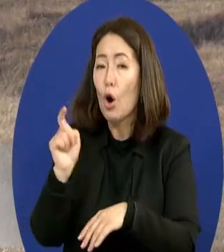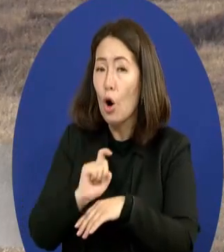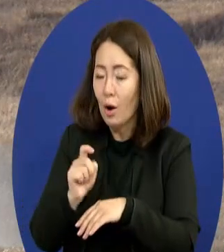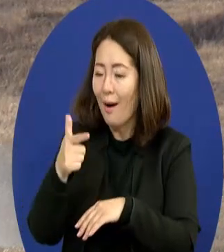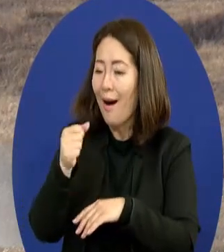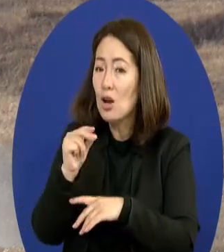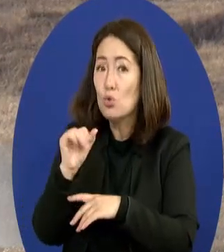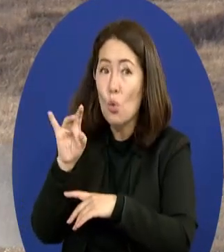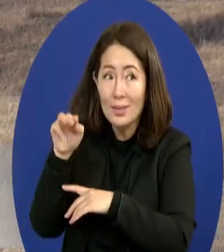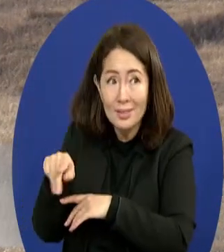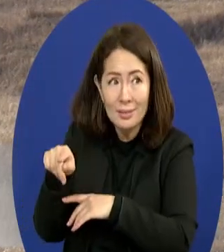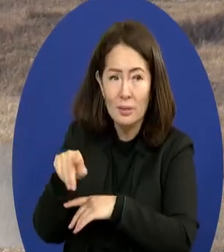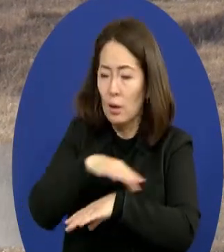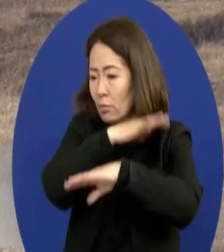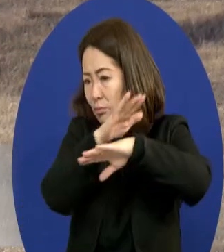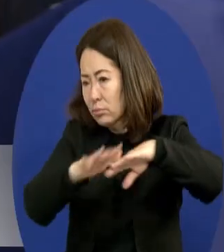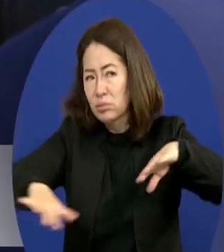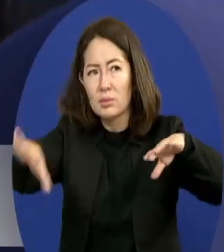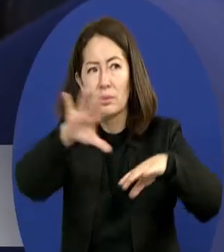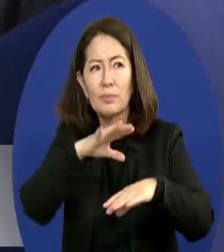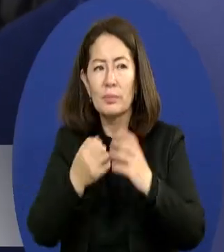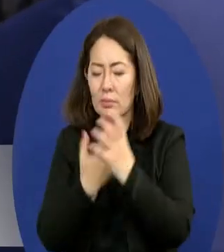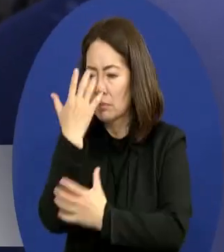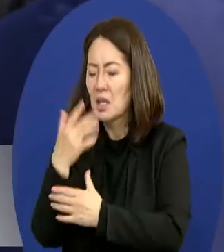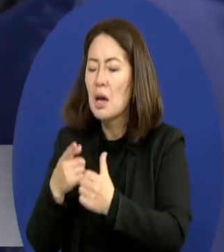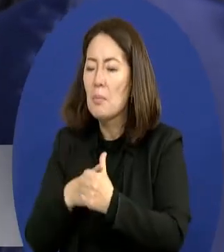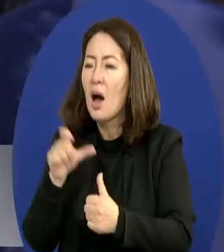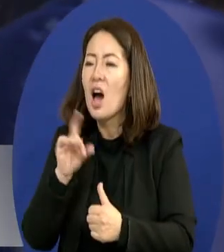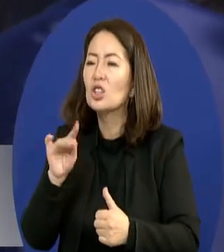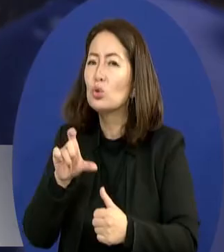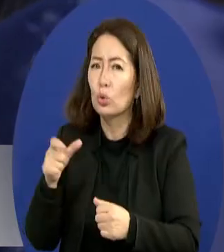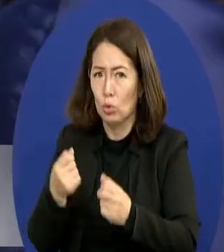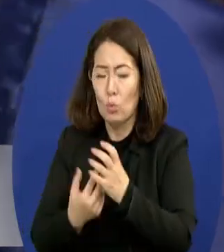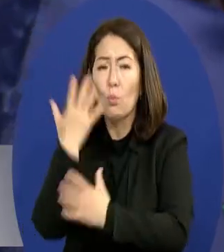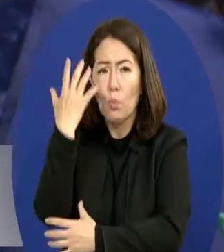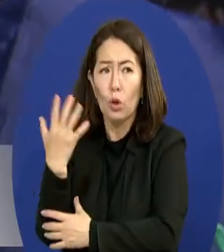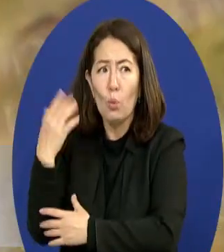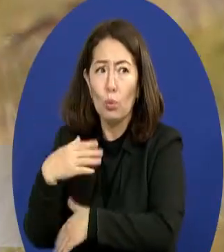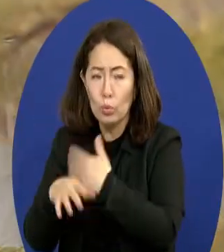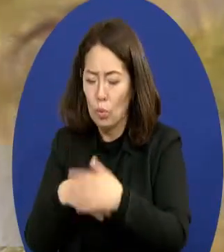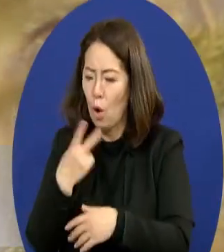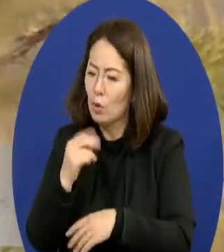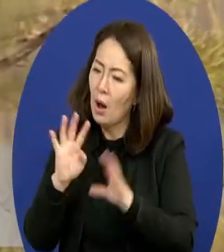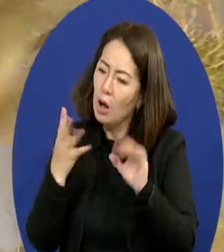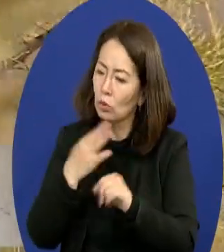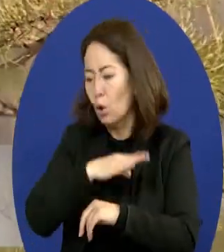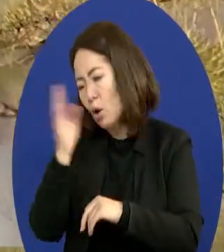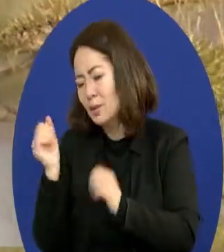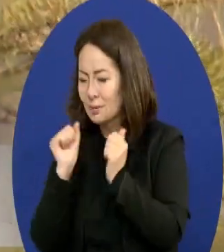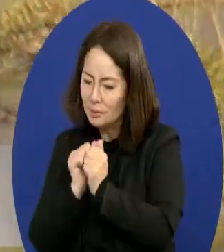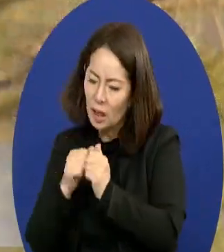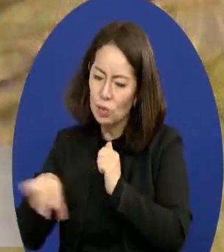энэ уулын ингрийг Эрдэнэчулуун химийн хин залуу ойжулж эхэлжээ. Тэрээр 2014 оноос хойш найз нөхөд хамтран